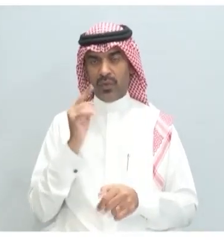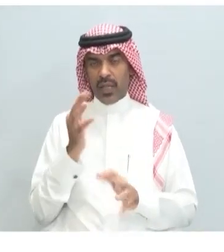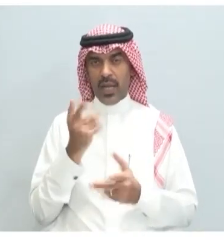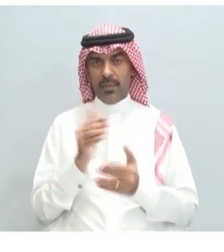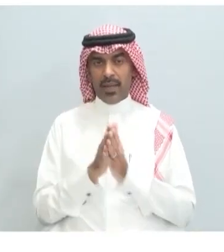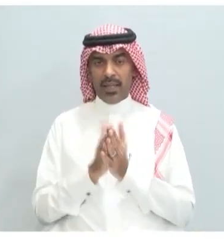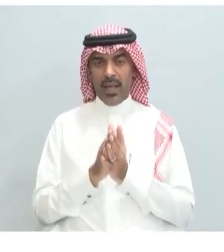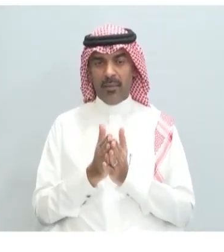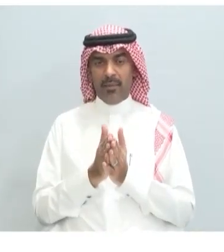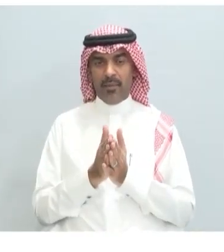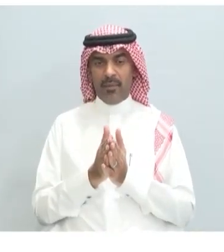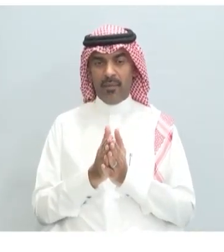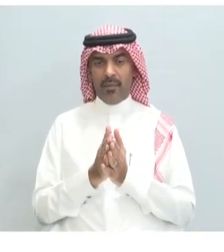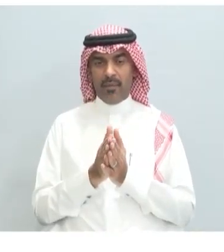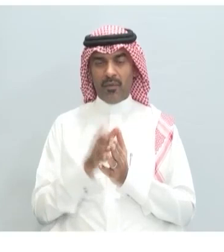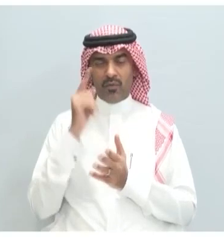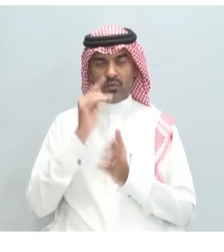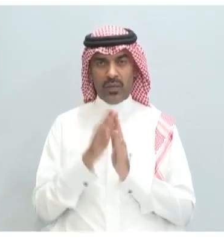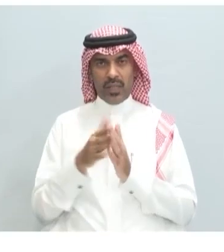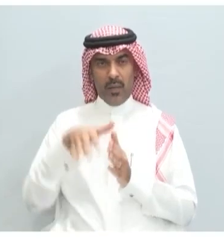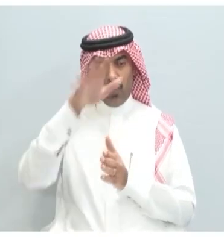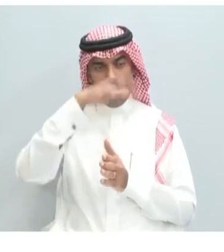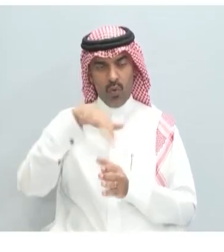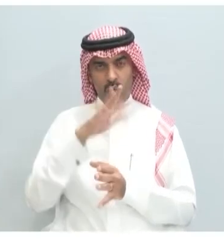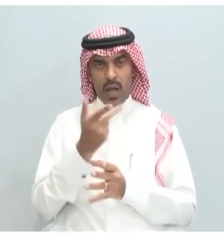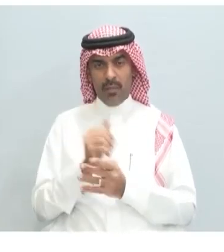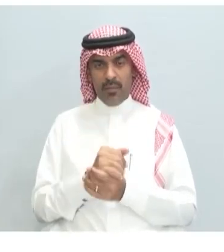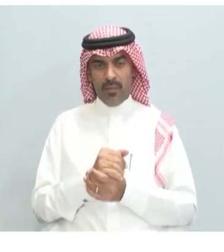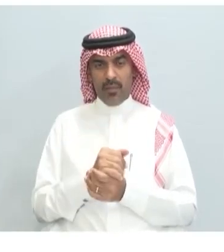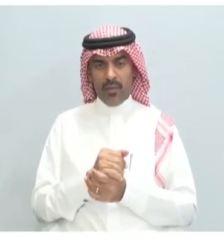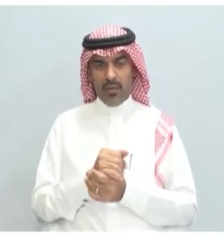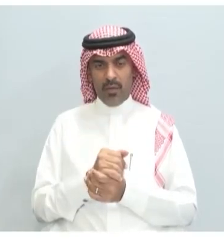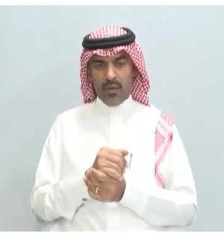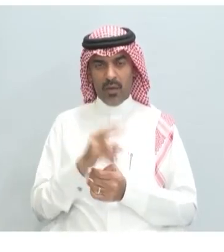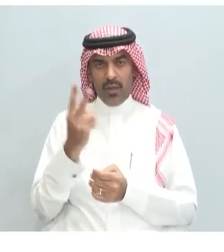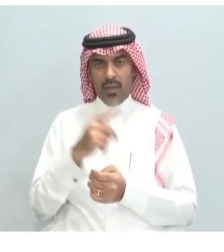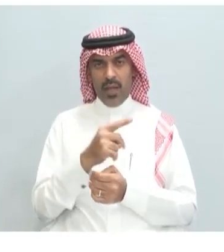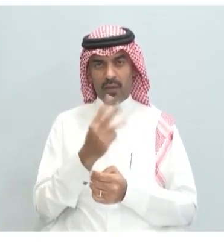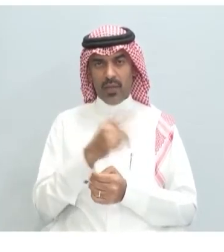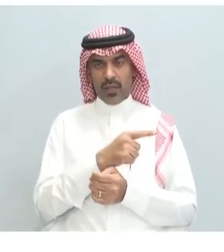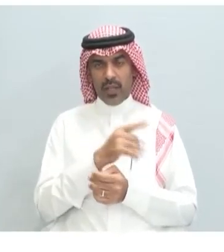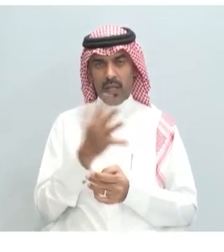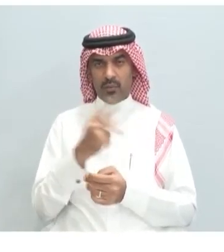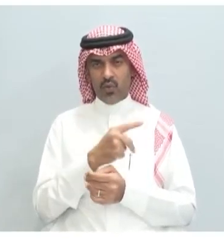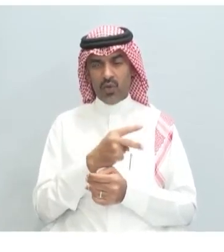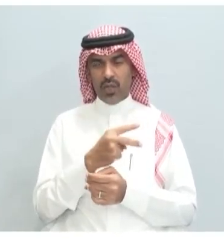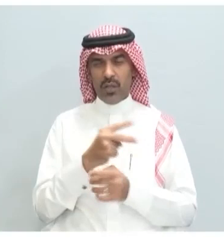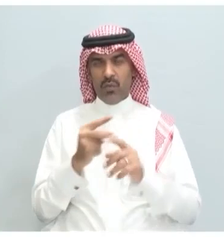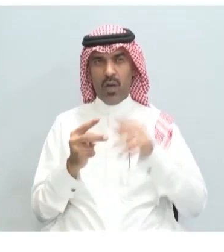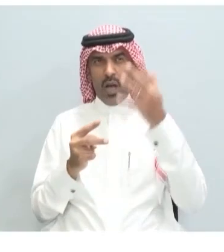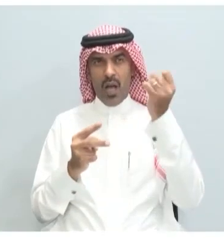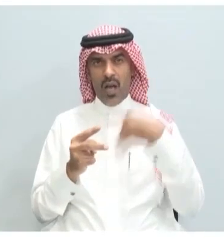كتاب في الاصل او في المجموع كم عندي كتاب عندك 12 و1 هذه 25 و10 هذه